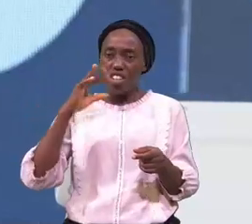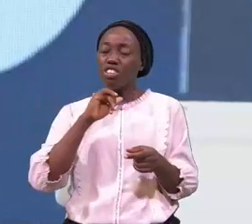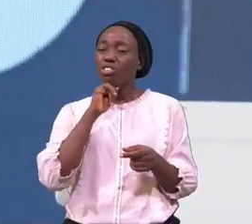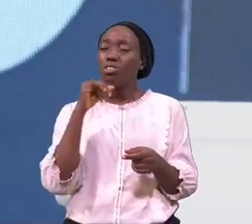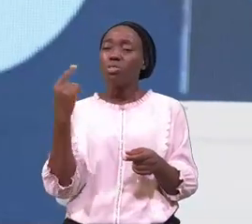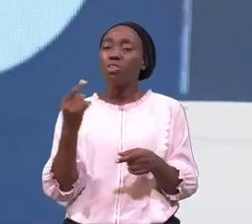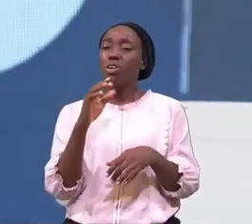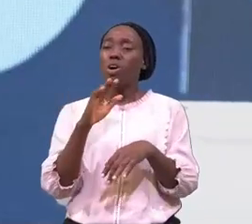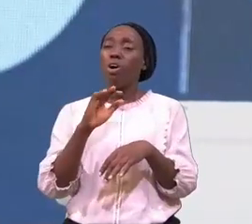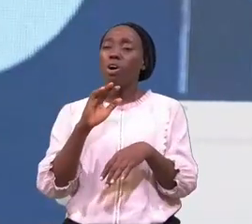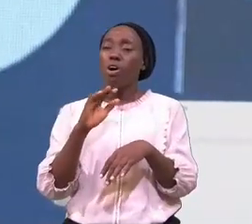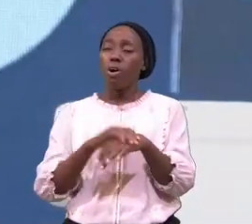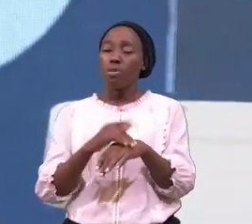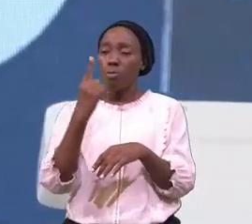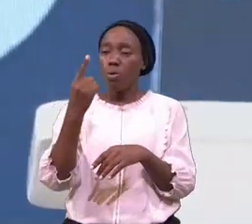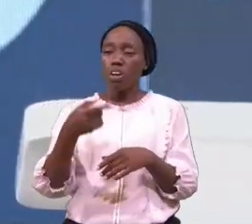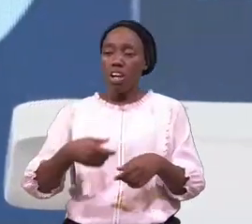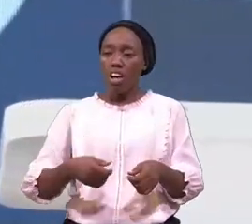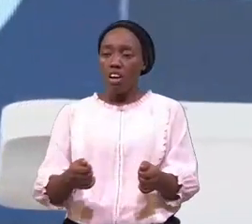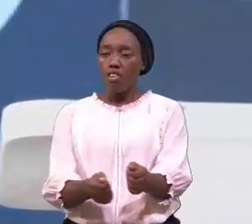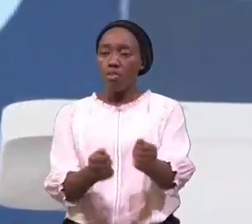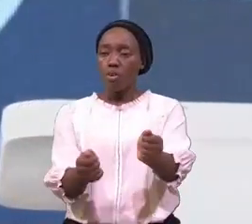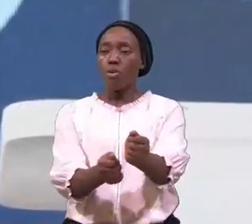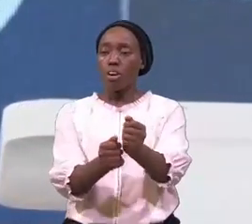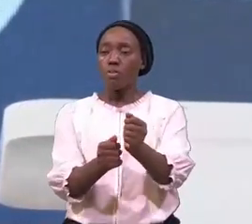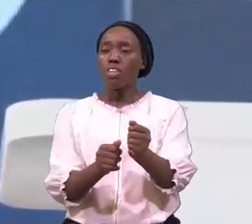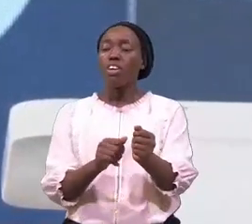Une grande grâce, pas seulement sur un seul apôtre,